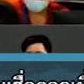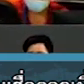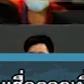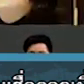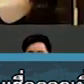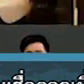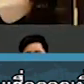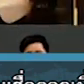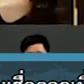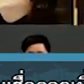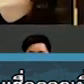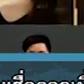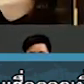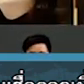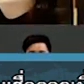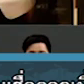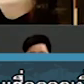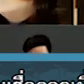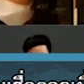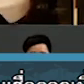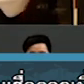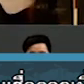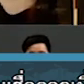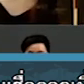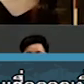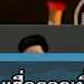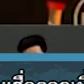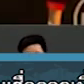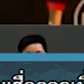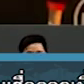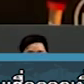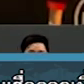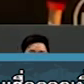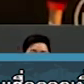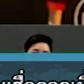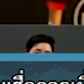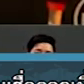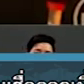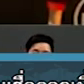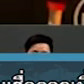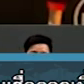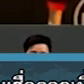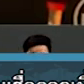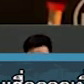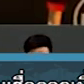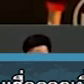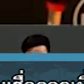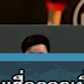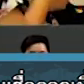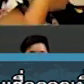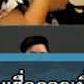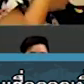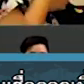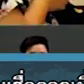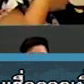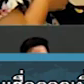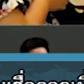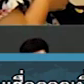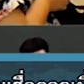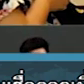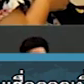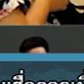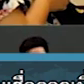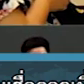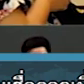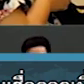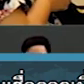งิน 10,000 ล้านบาทตอบโจทย์คนไทยที่ต้องการที่อยู่อาศัยในระดับราคามากกว่า3ล้านบาทขึ้นไป น